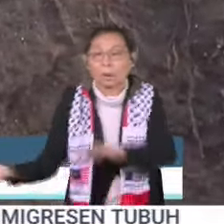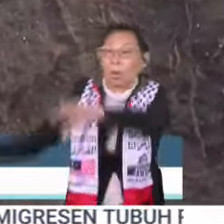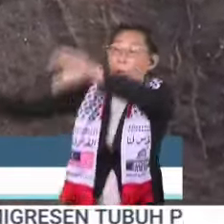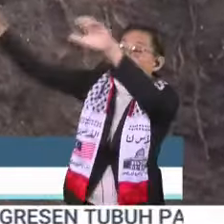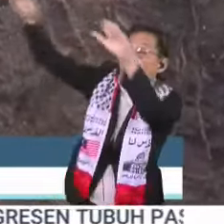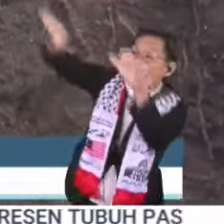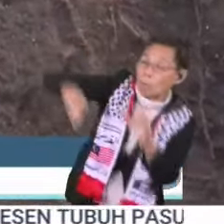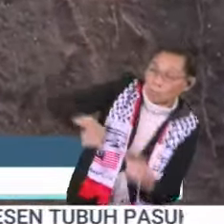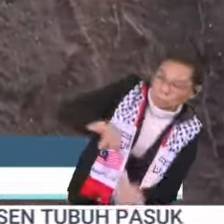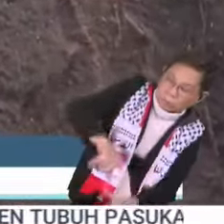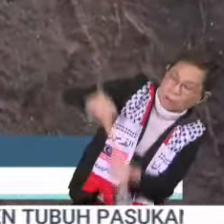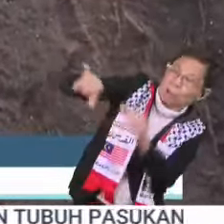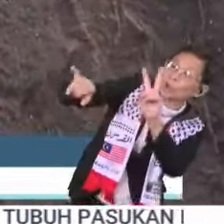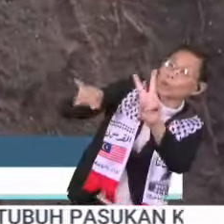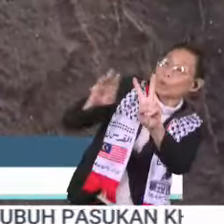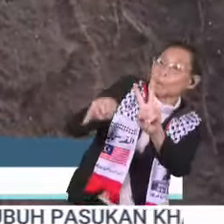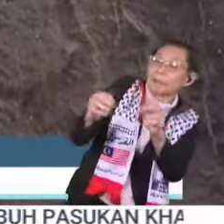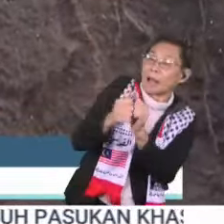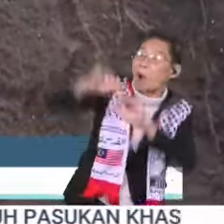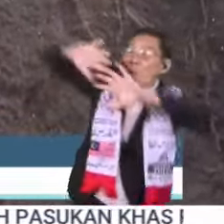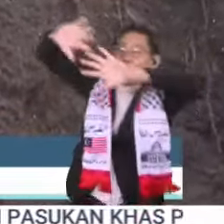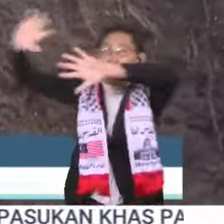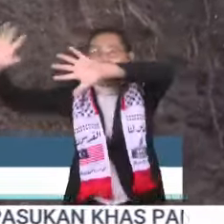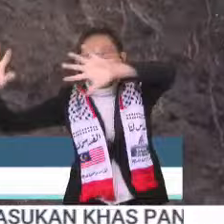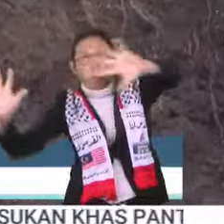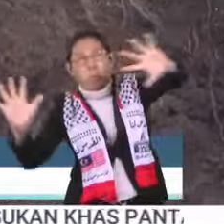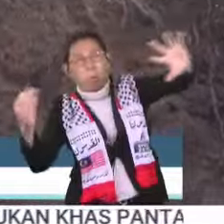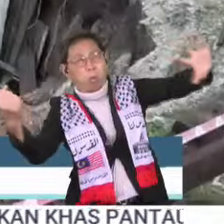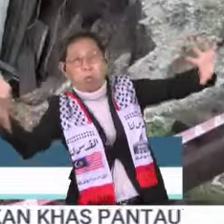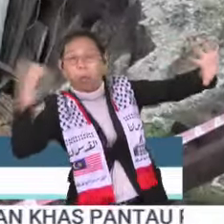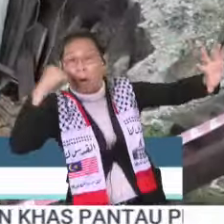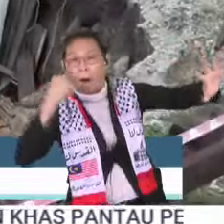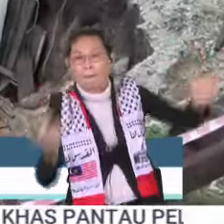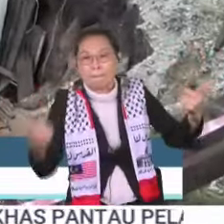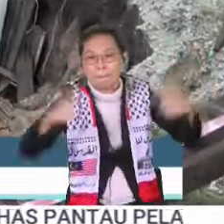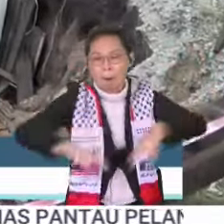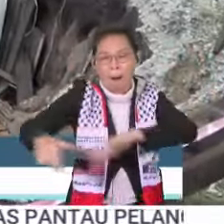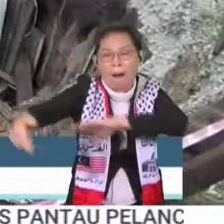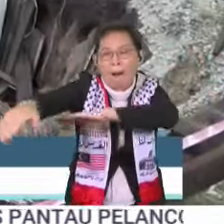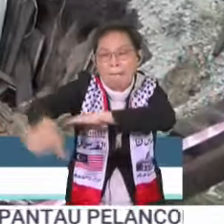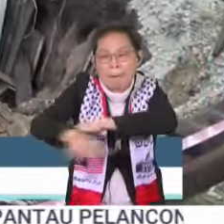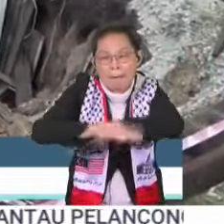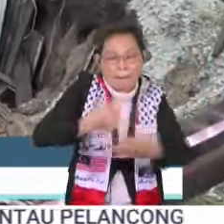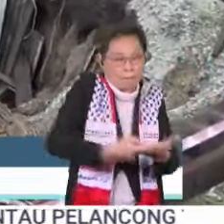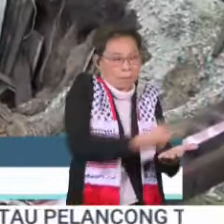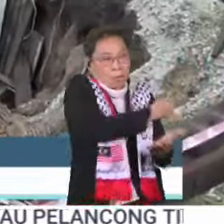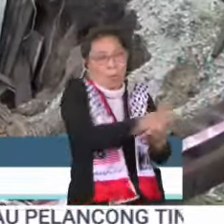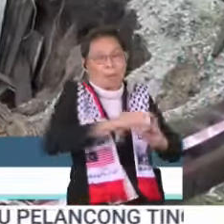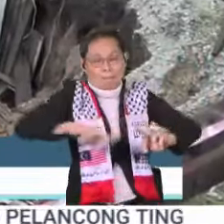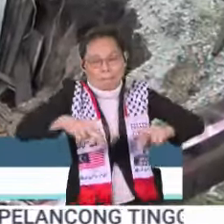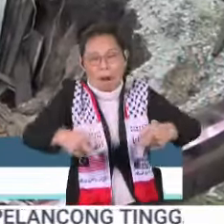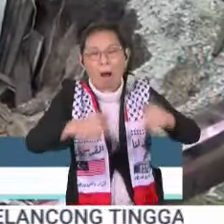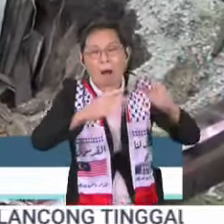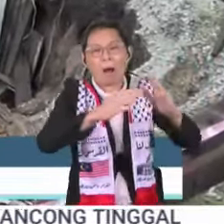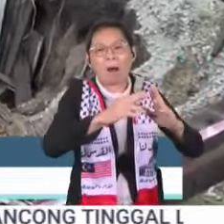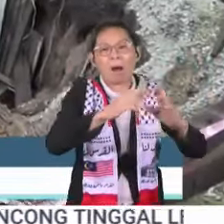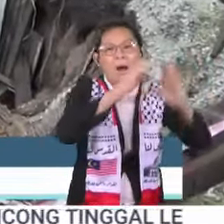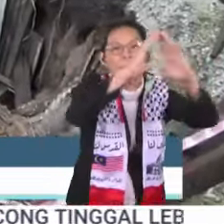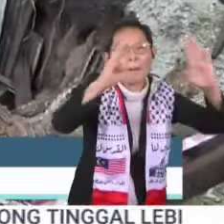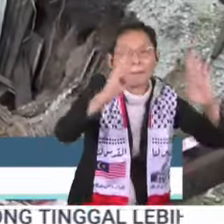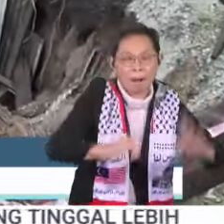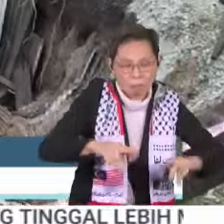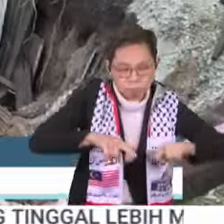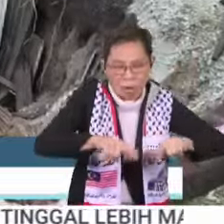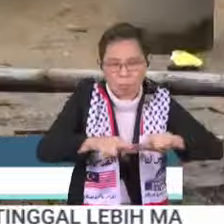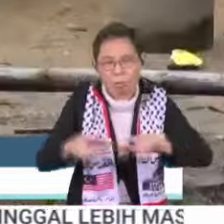Ombak setinggi hampir 2 meter bersama angin kencang yang membadai kawasan pantai minggu lalu menyebabkan beberapa buah bangsal